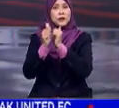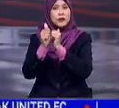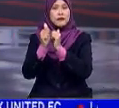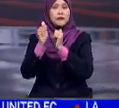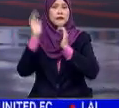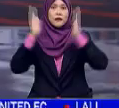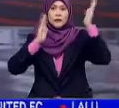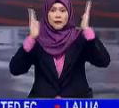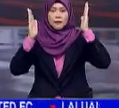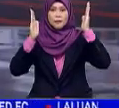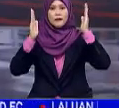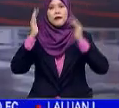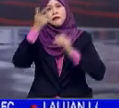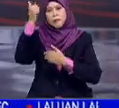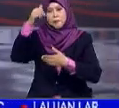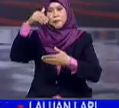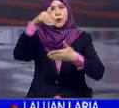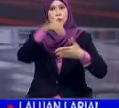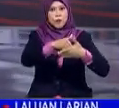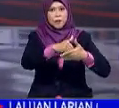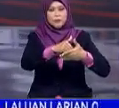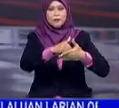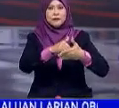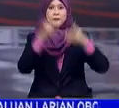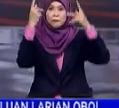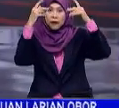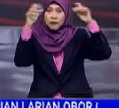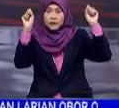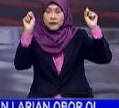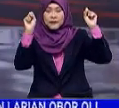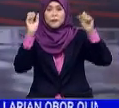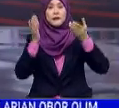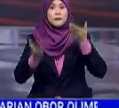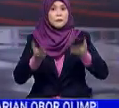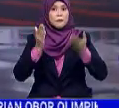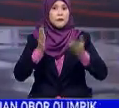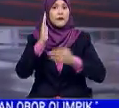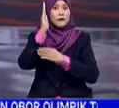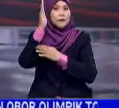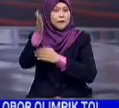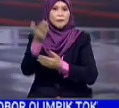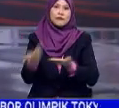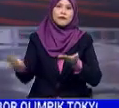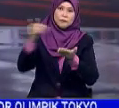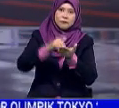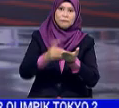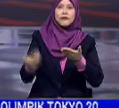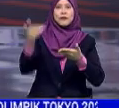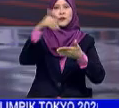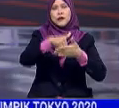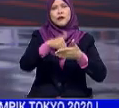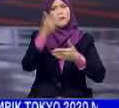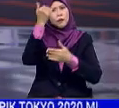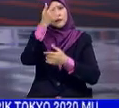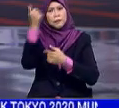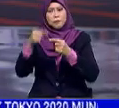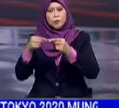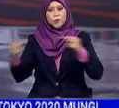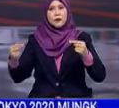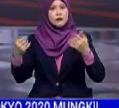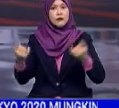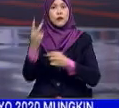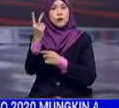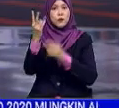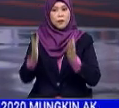SEM apabila undian jawatan presiden kemungkinan bakal diadakan semula. Ia berikutan keputusan undian dua calon